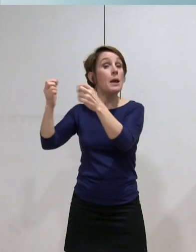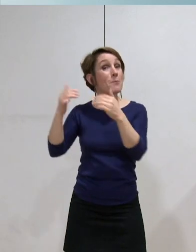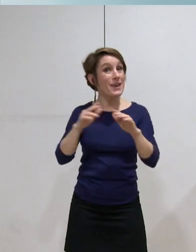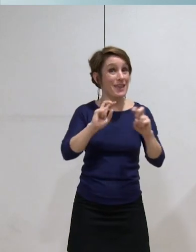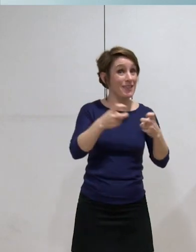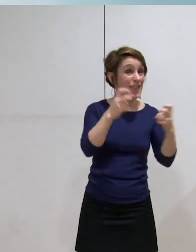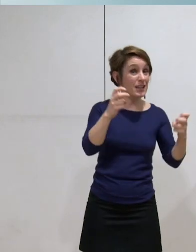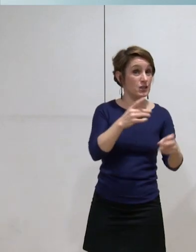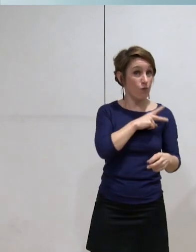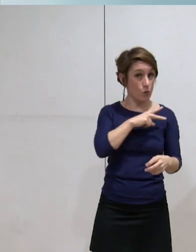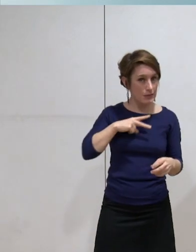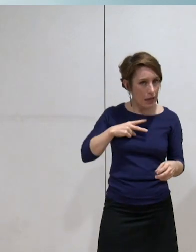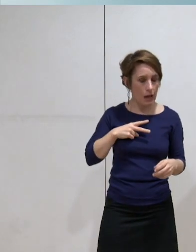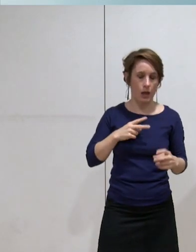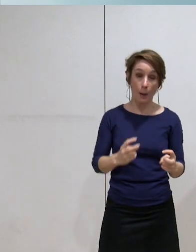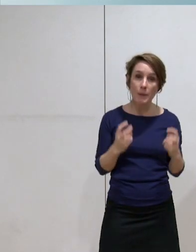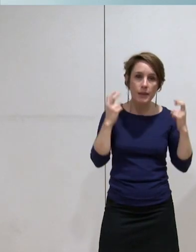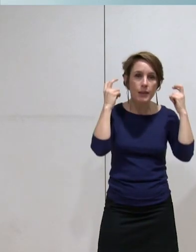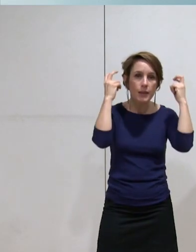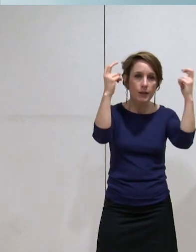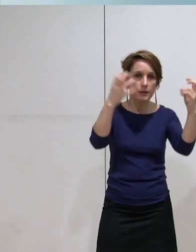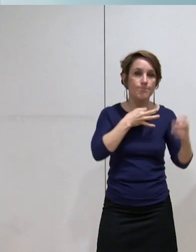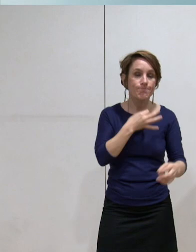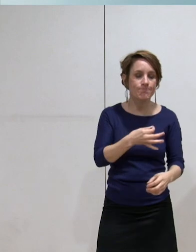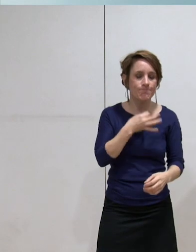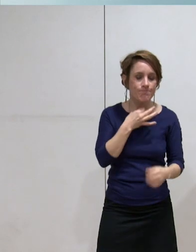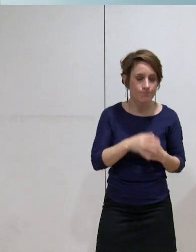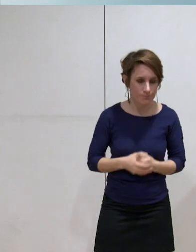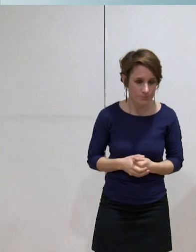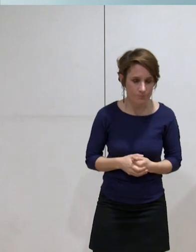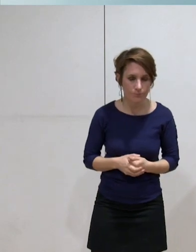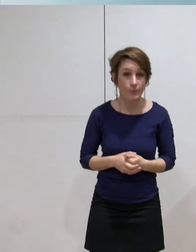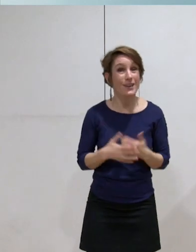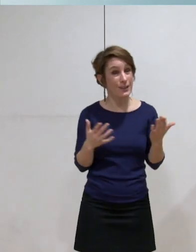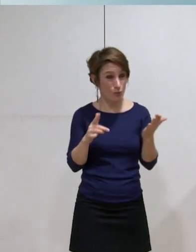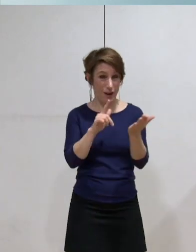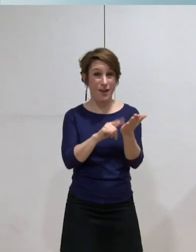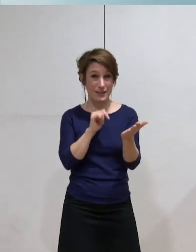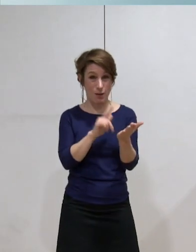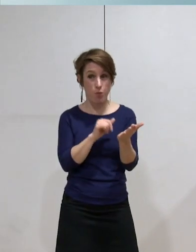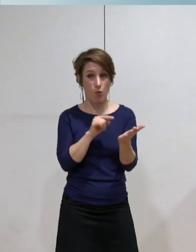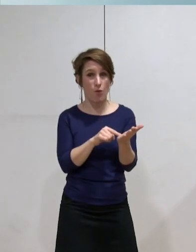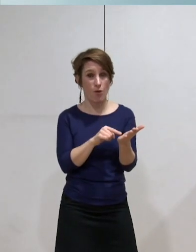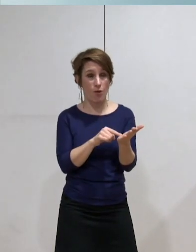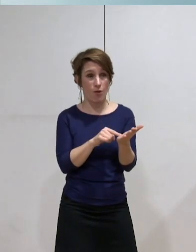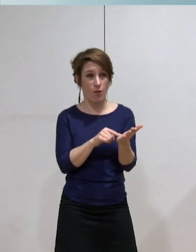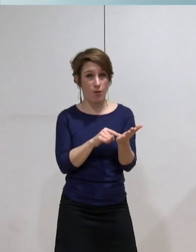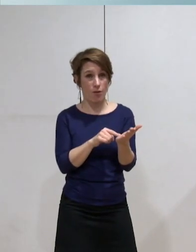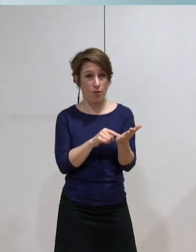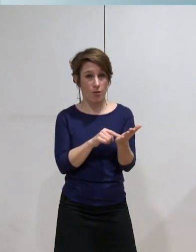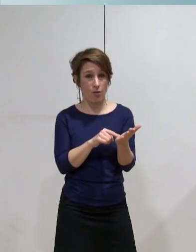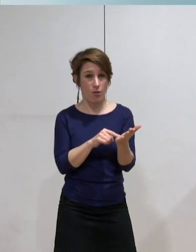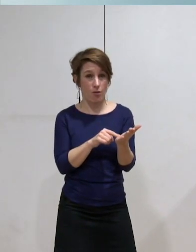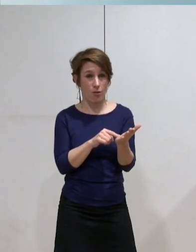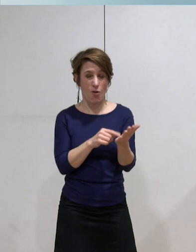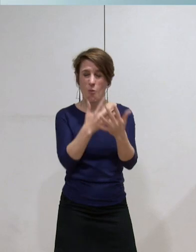foncière est particulièrement élevée et paradoxalement ces impôts pèsent plus encore sur certains quartiers